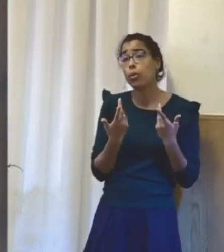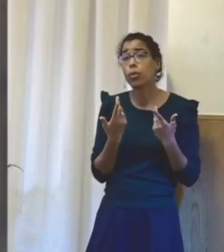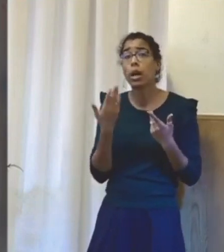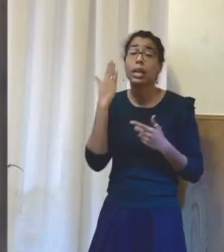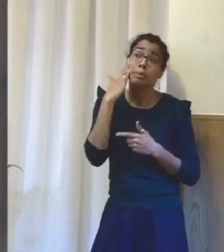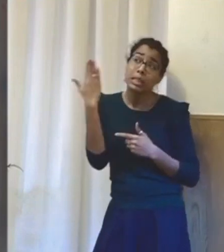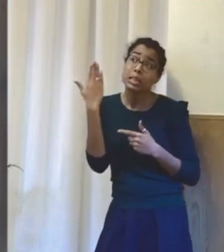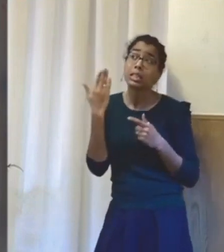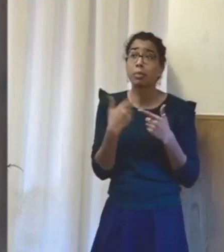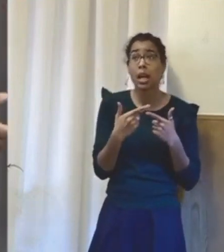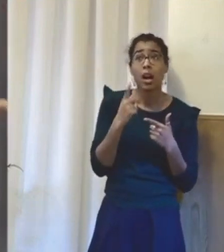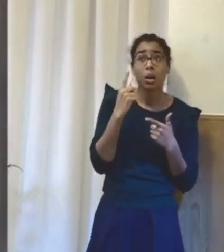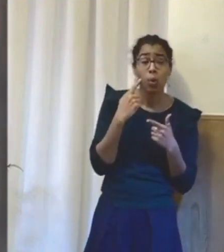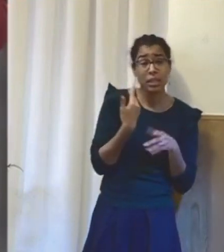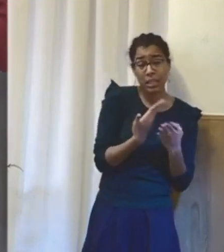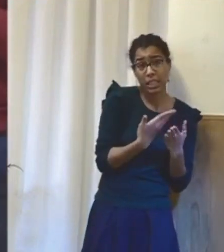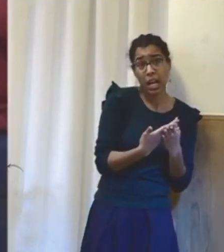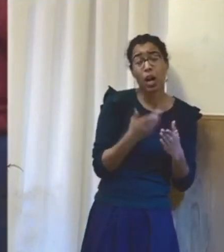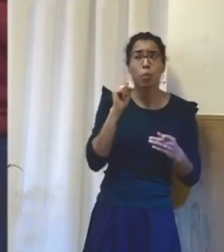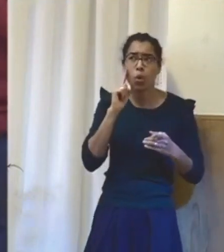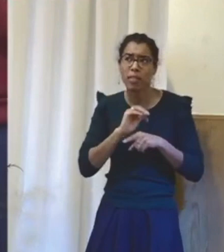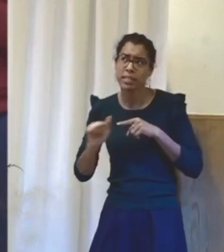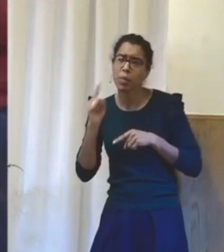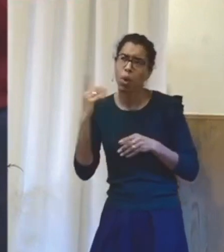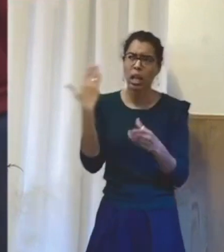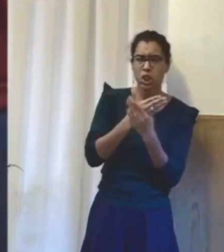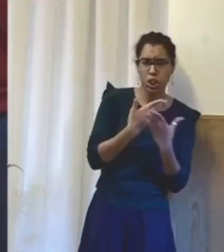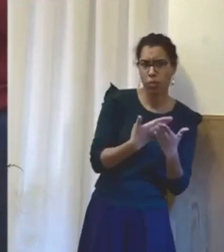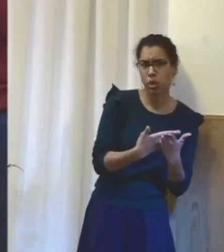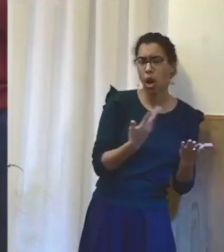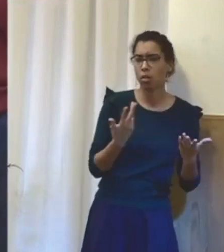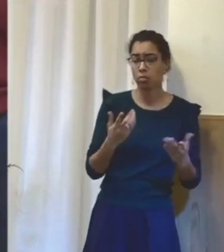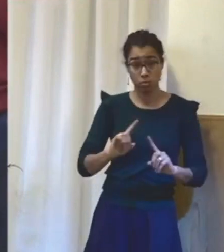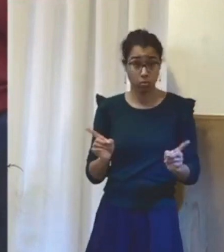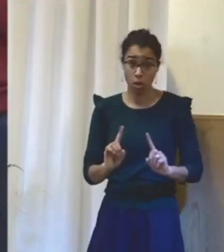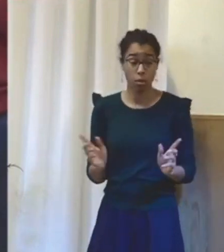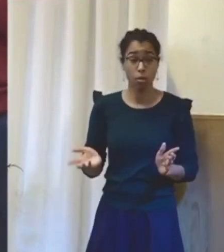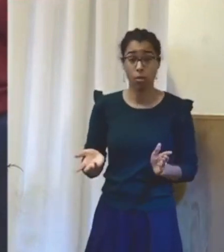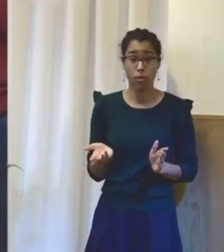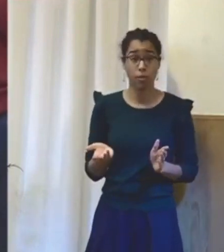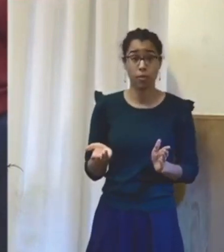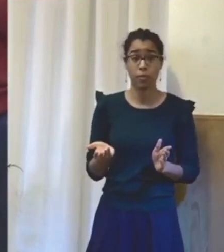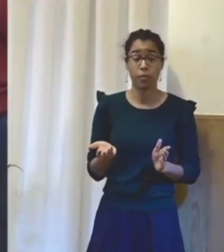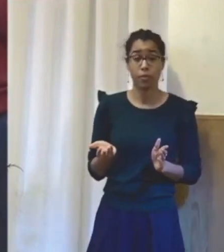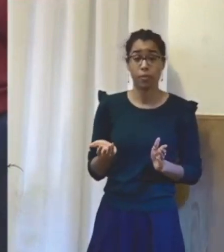si c'était ça, pourquoi j'ai fait comme ça? Pourquoi tu agis comme ça? Pourquoi tu... Non.